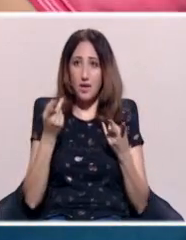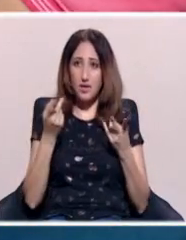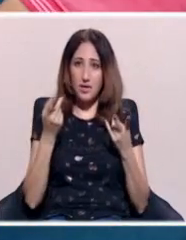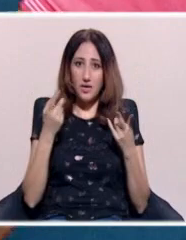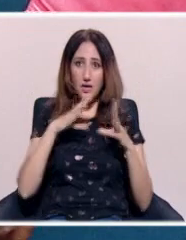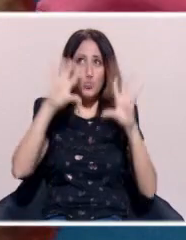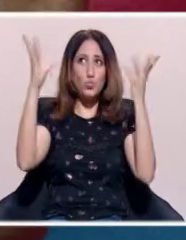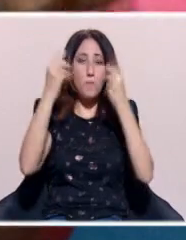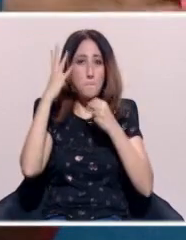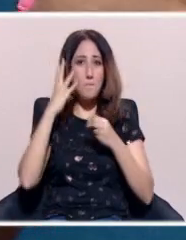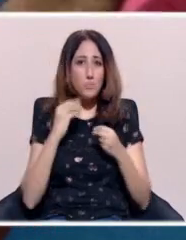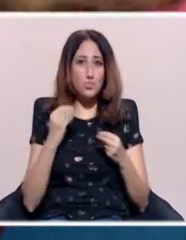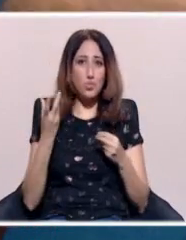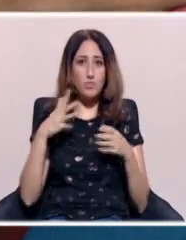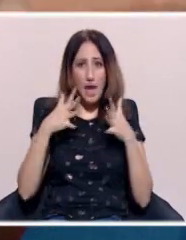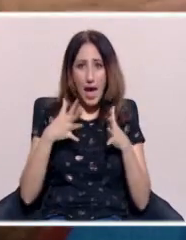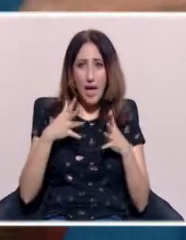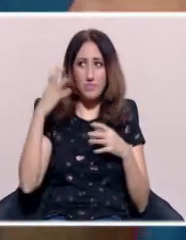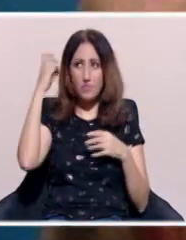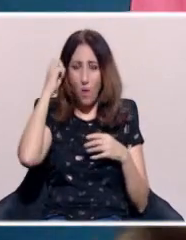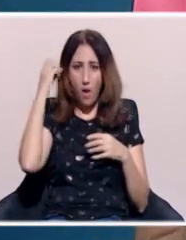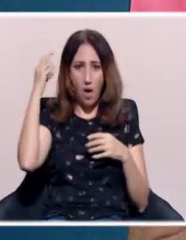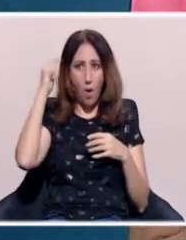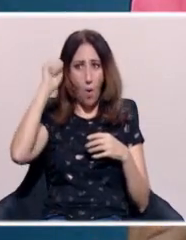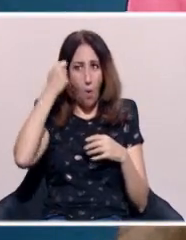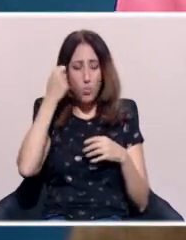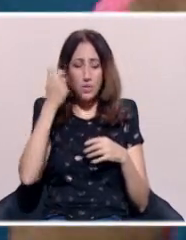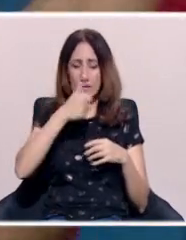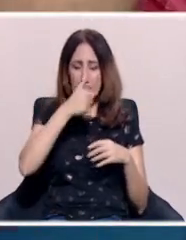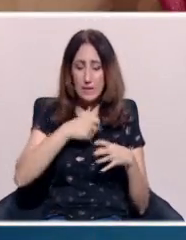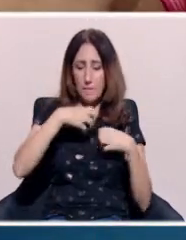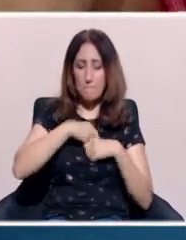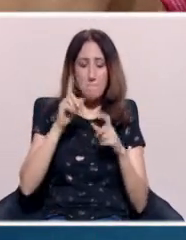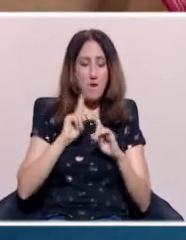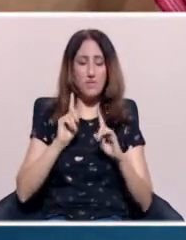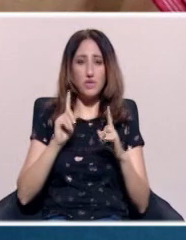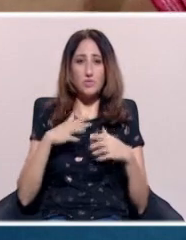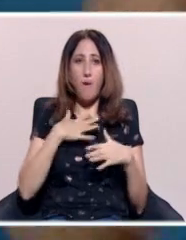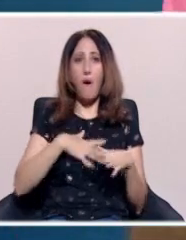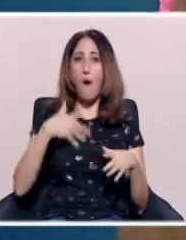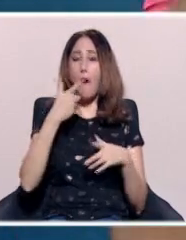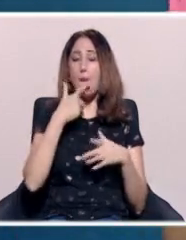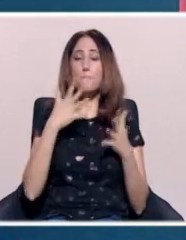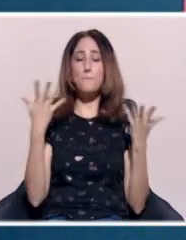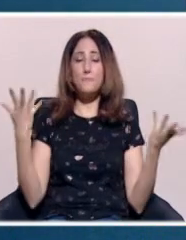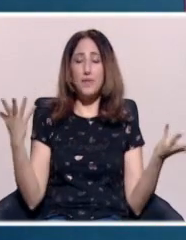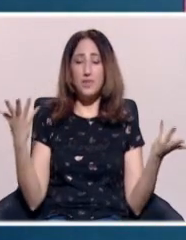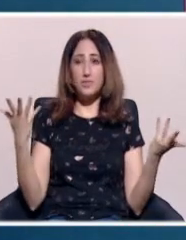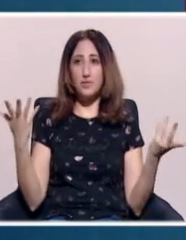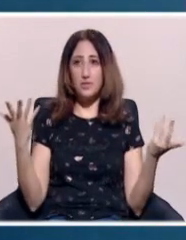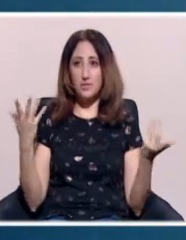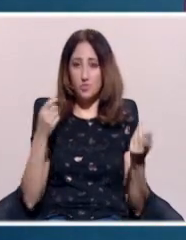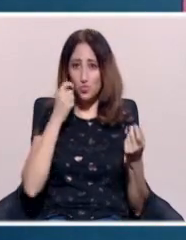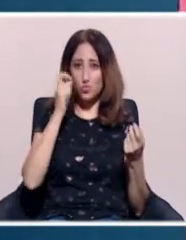على الدنيا، مفيش اي عقد، مفيش اي كلاكيع، مفيش اي مشاكل، ده اللي بيبان من بره. انما اول ما بنخش